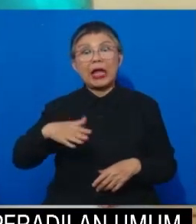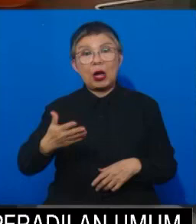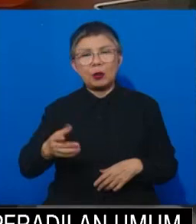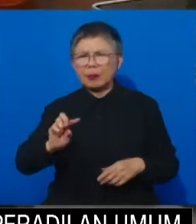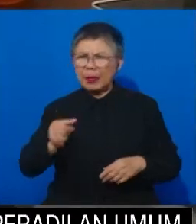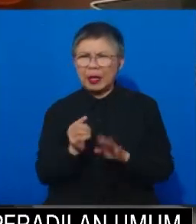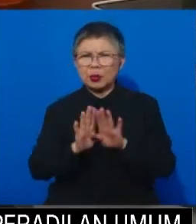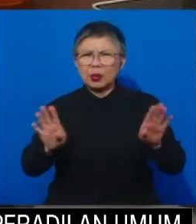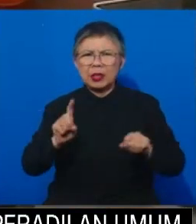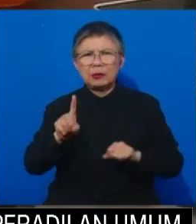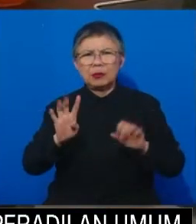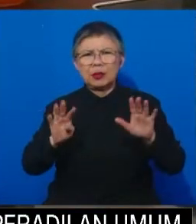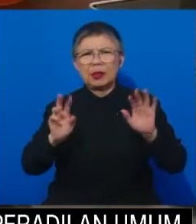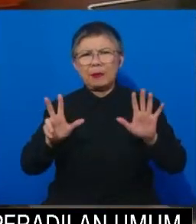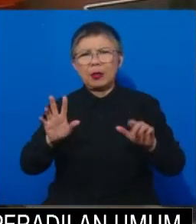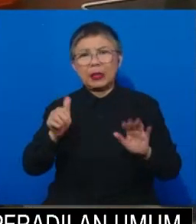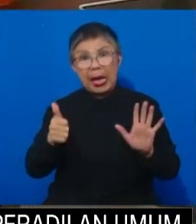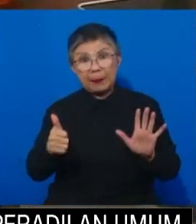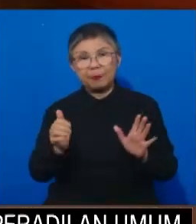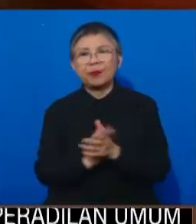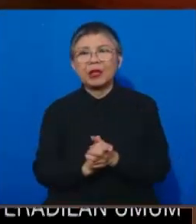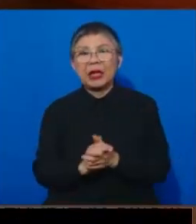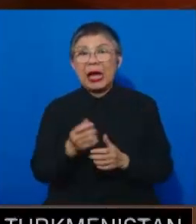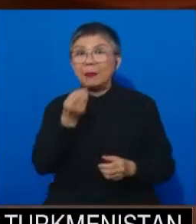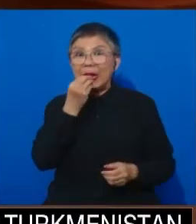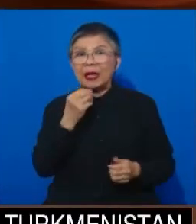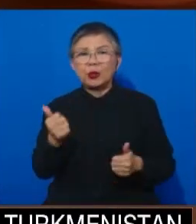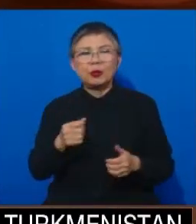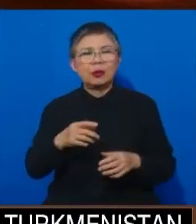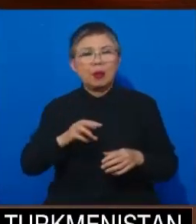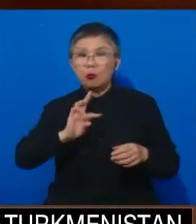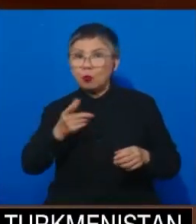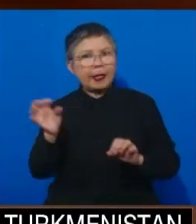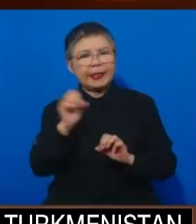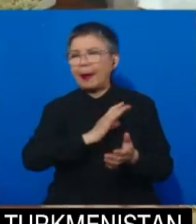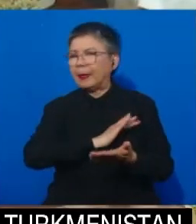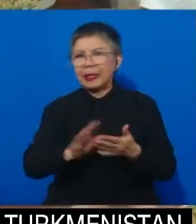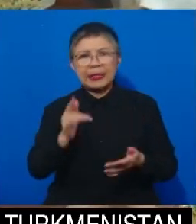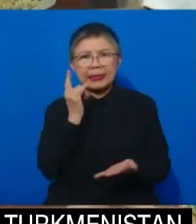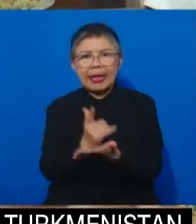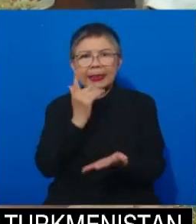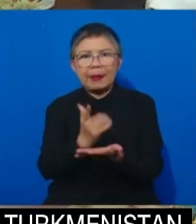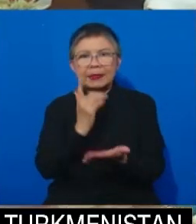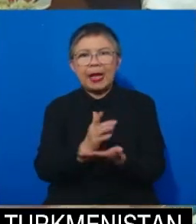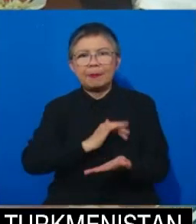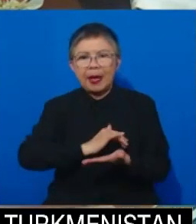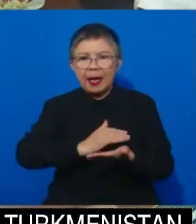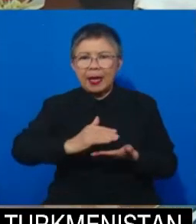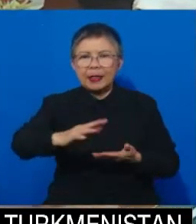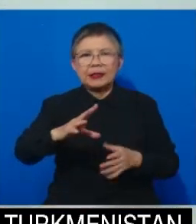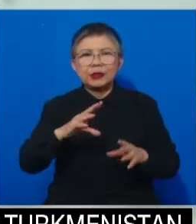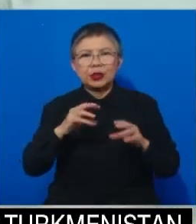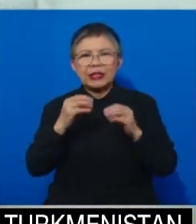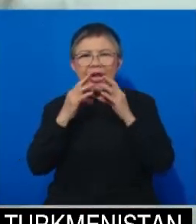kali dibuka tahun 1986, cita rasa autentiknya tidak berubah. Potongan daging yang kenyal namun empuk saat